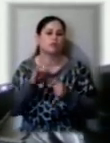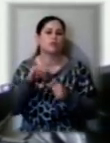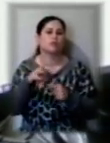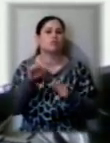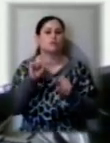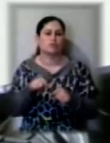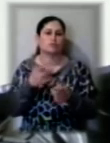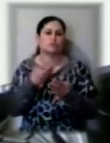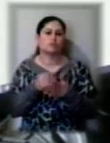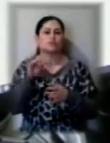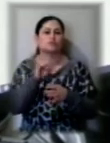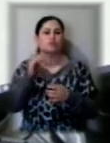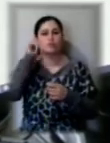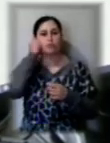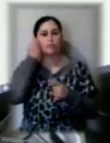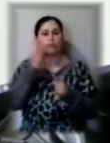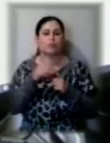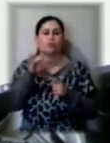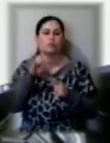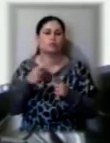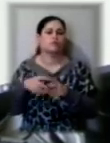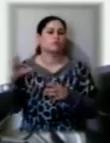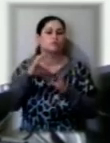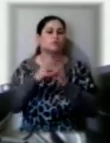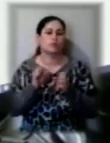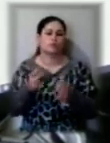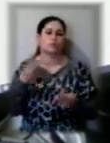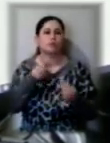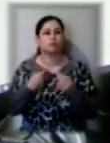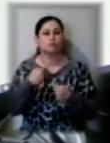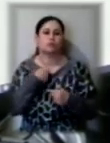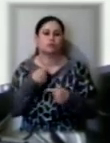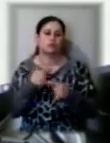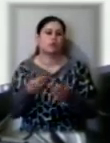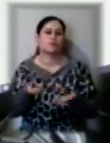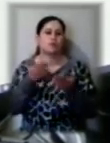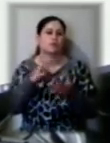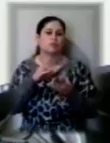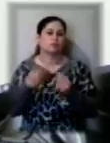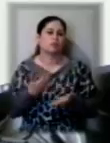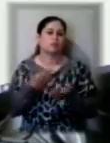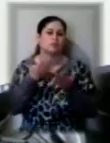історію, і потоки туристів цілого світу можуть до нас приїжджати і піднімати на взагалі. Ми піднімаємо імідж Херсона.